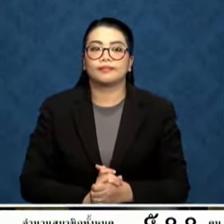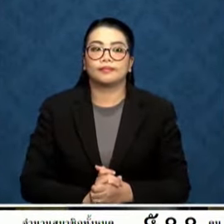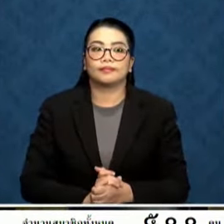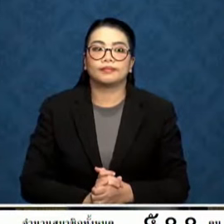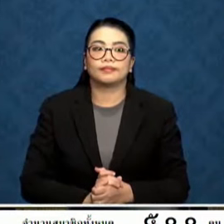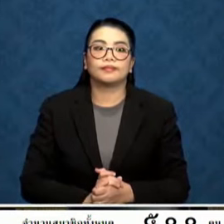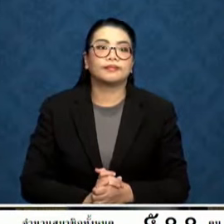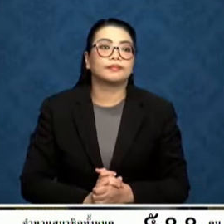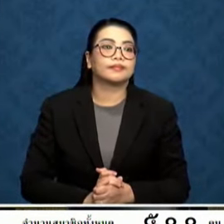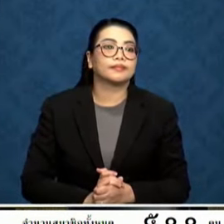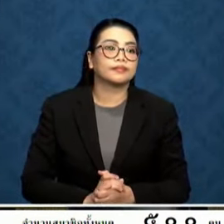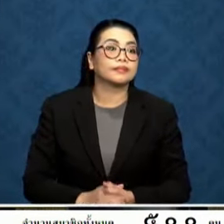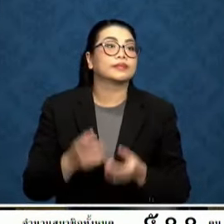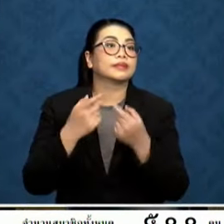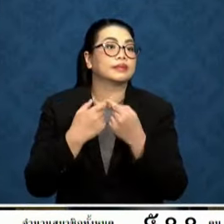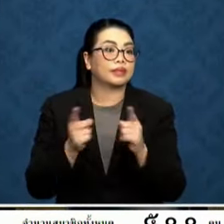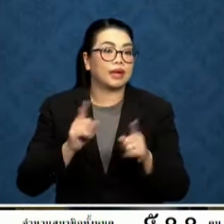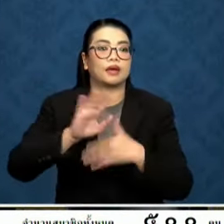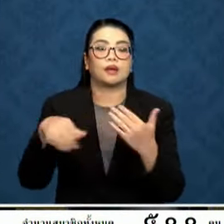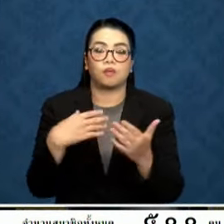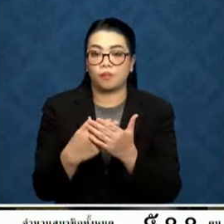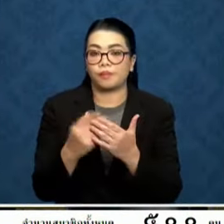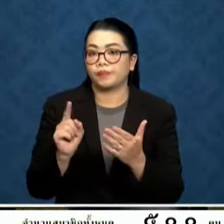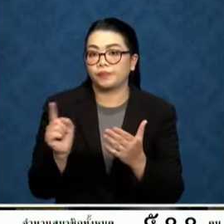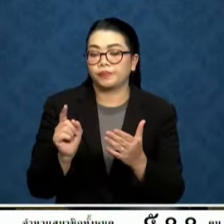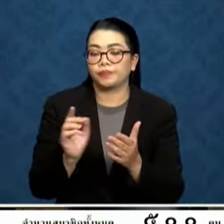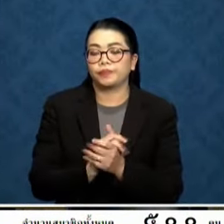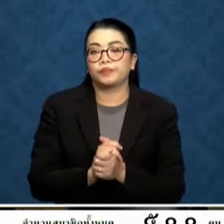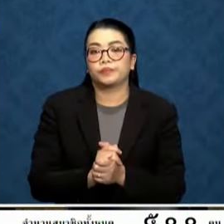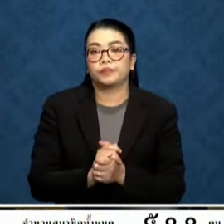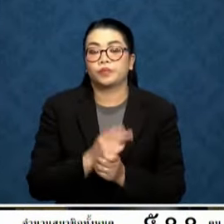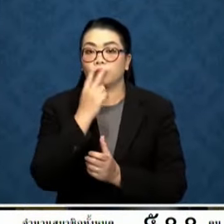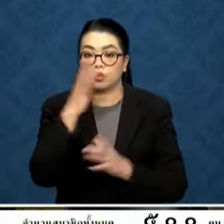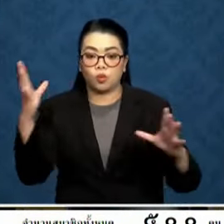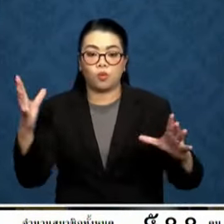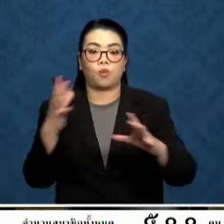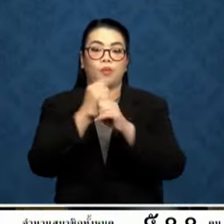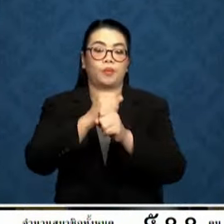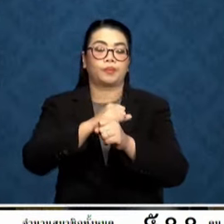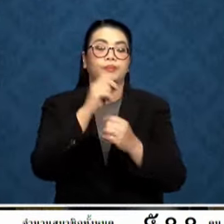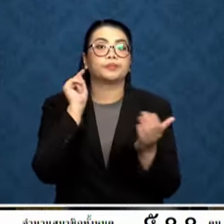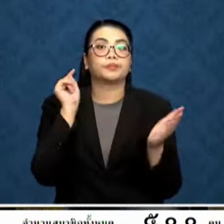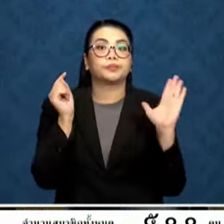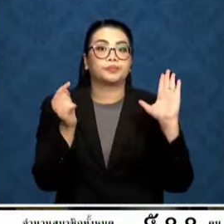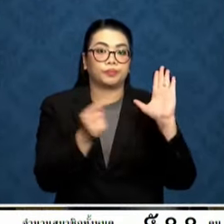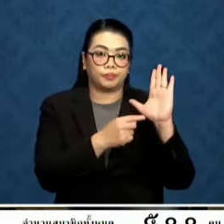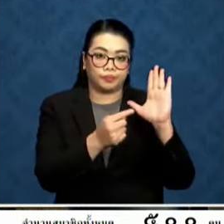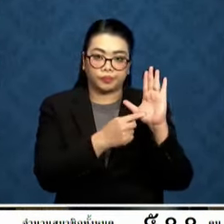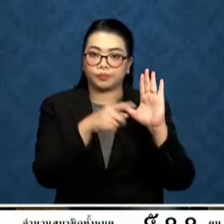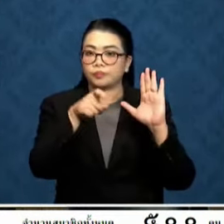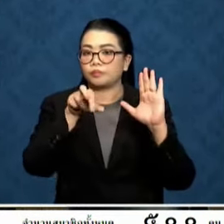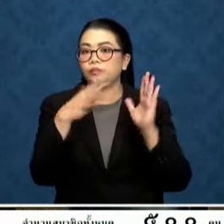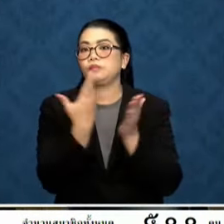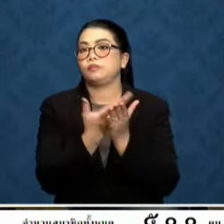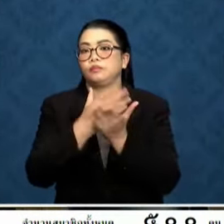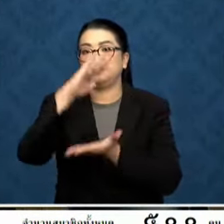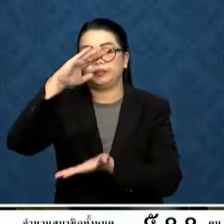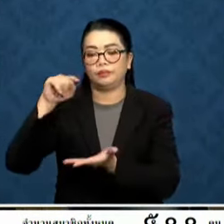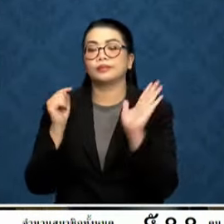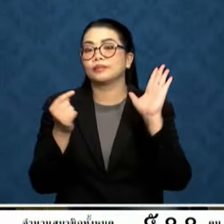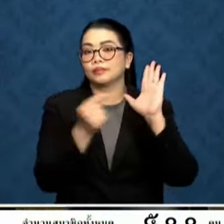ครับแต่โดยรวมๆเลยนะครับทั้งที่ปรากฏอยู่ในพระราชบัญญัติรายจ่ายงบประมาณ